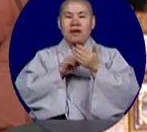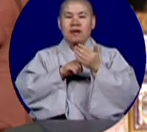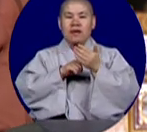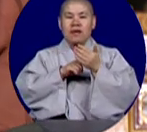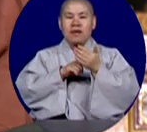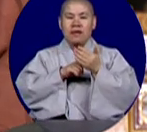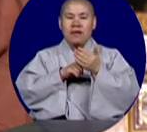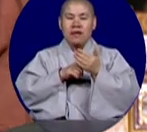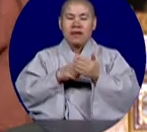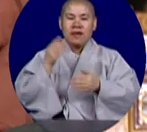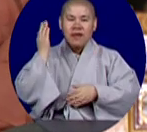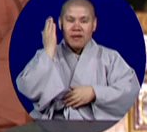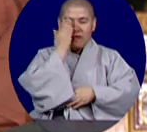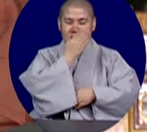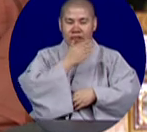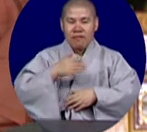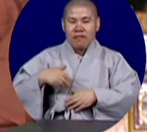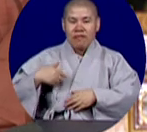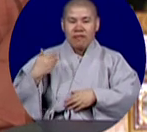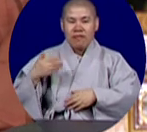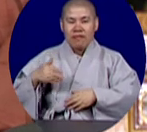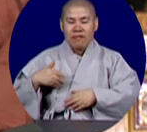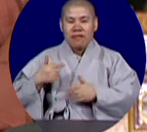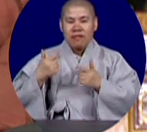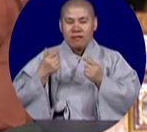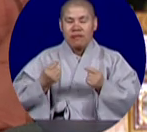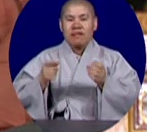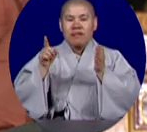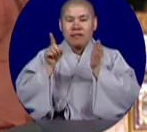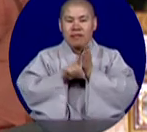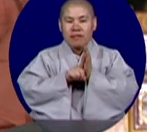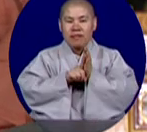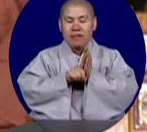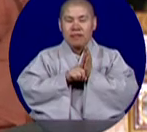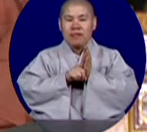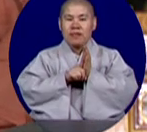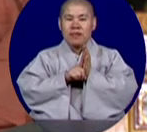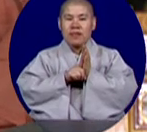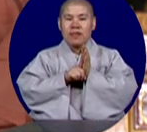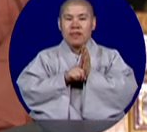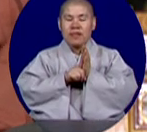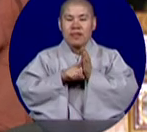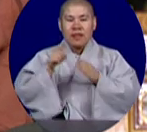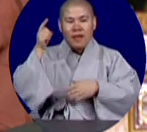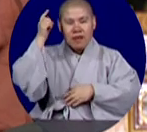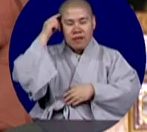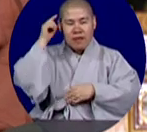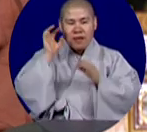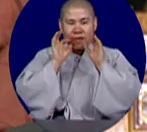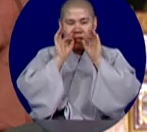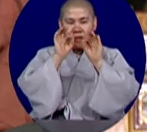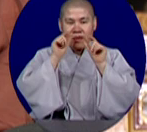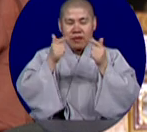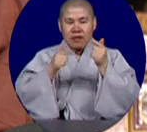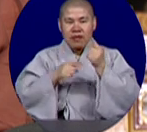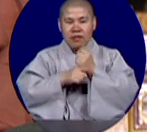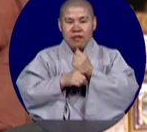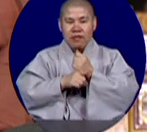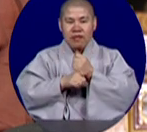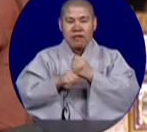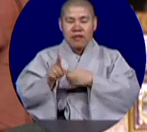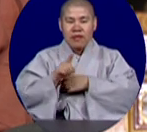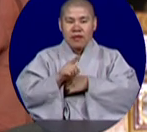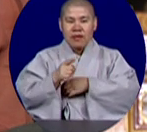근데 이걸 까맣게 모르는 거예요. 그런 거를 믿고 왜 안 보이냐? 탐욕의